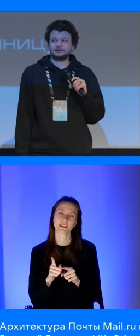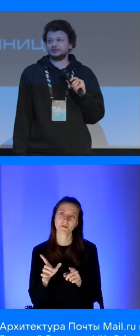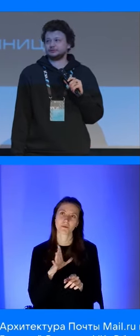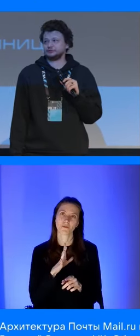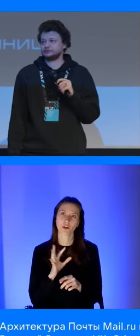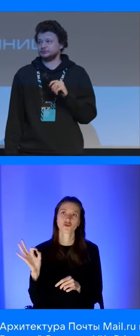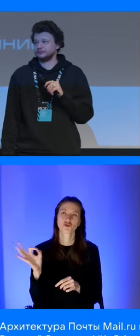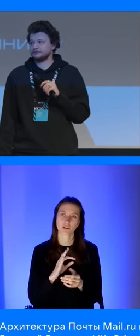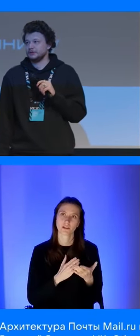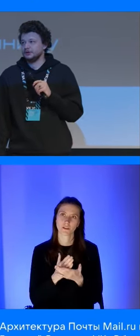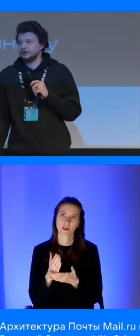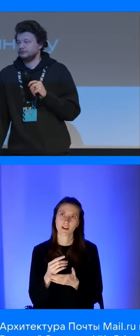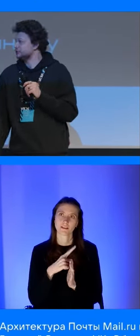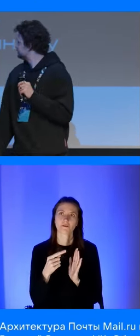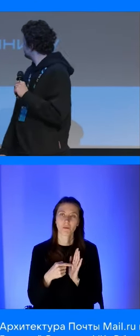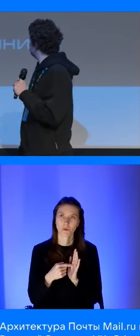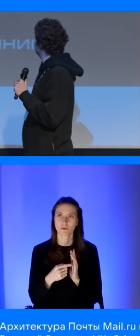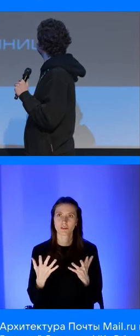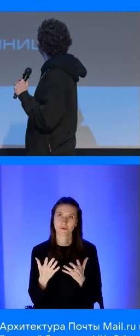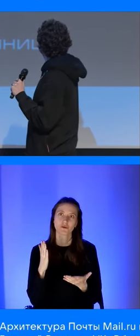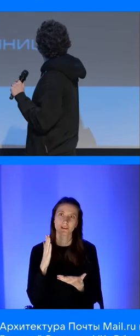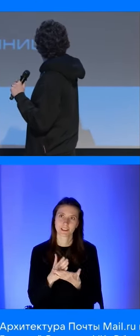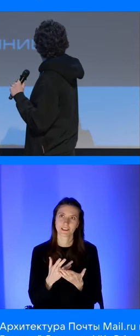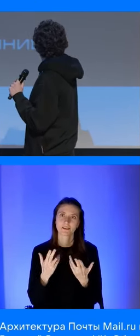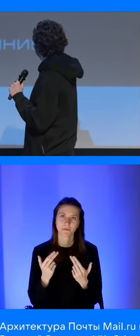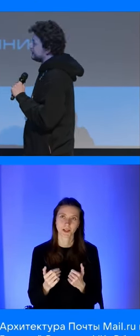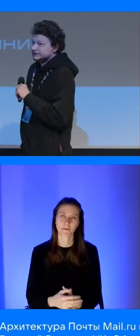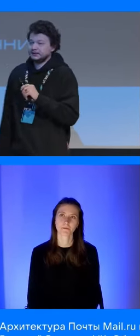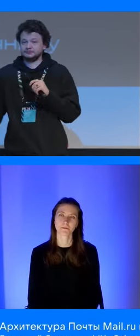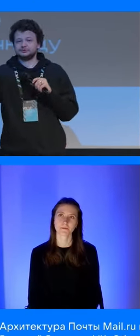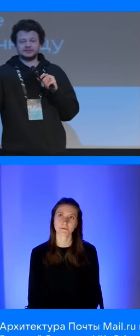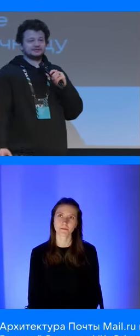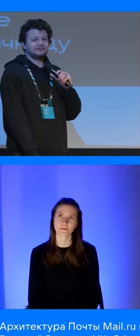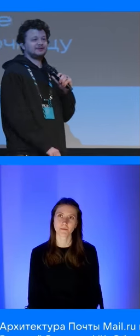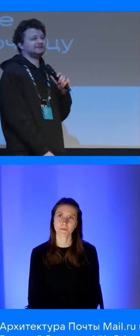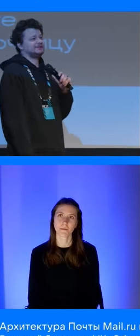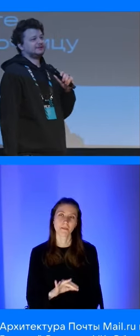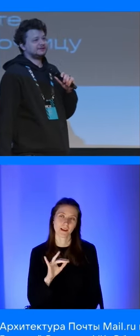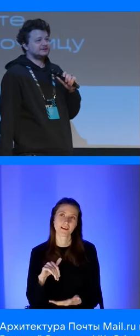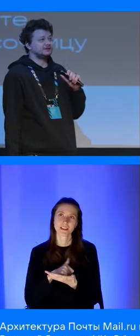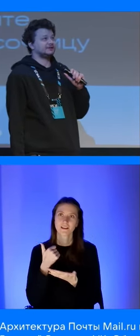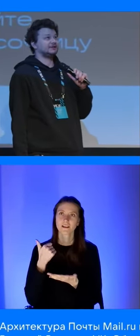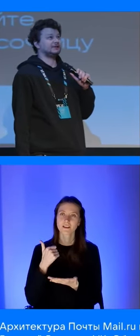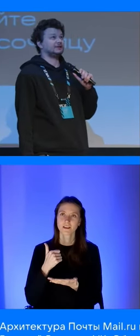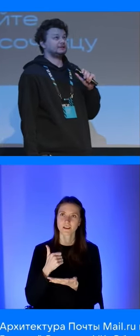который существует. Вот, что мне написано еще. Собственно, самое главное